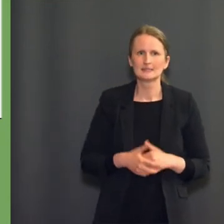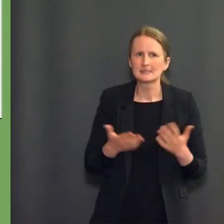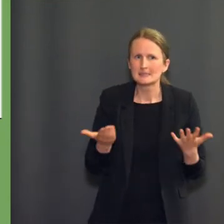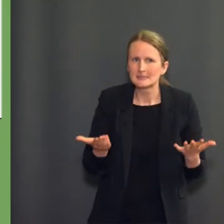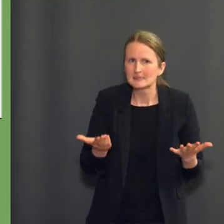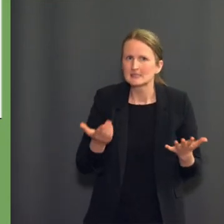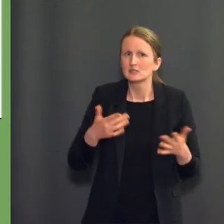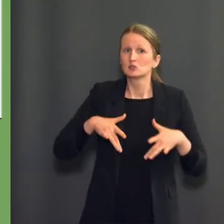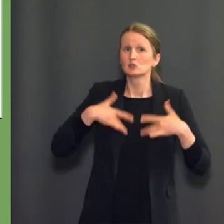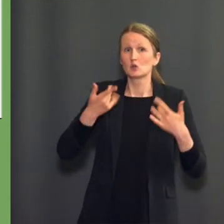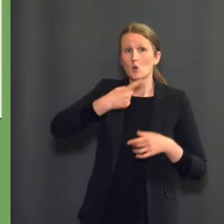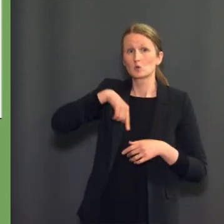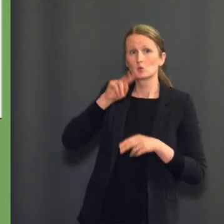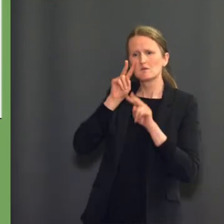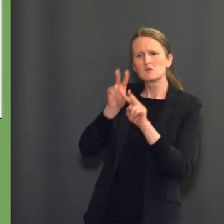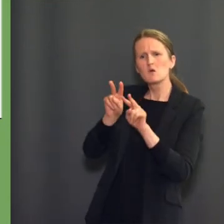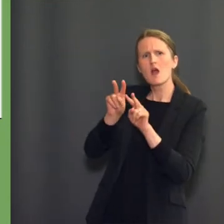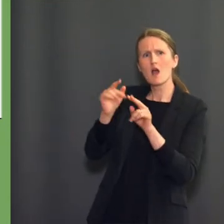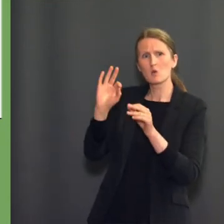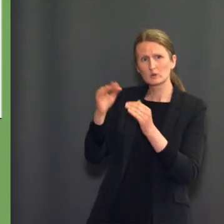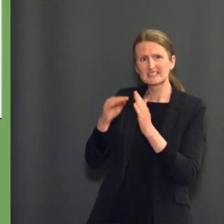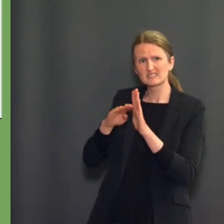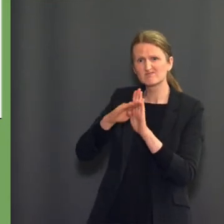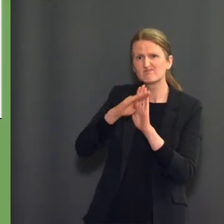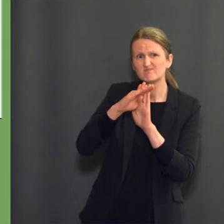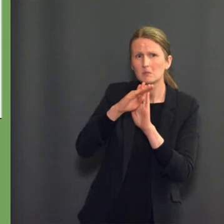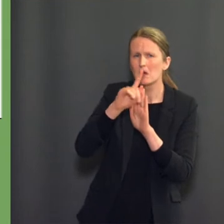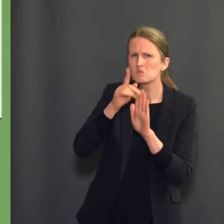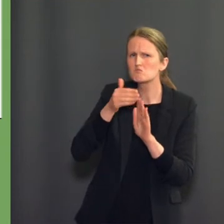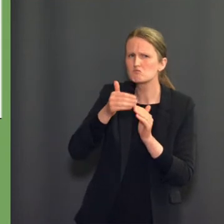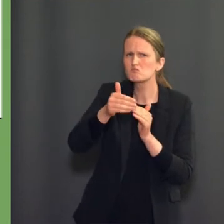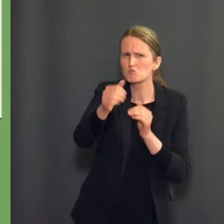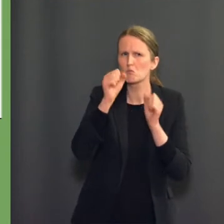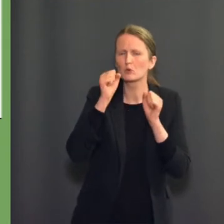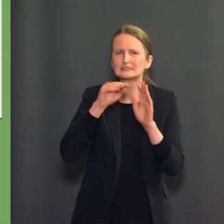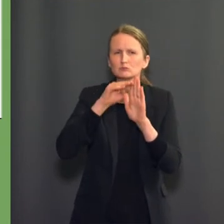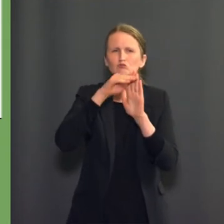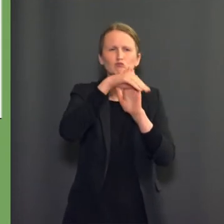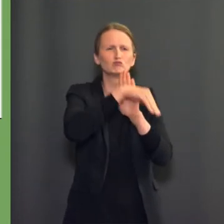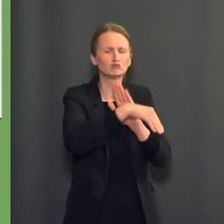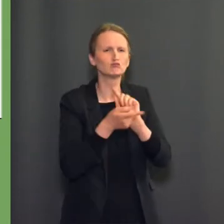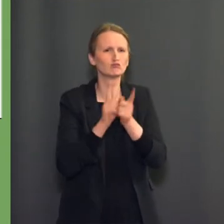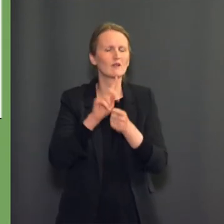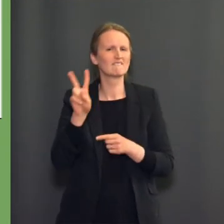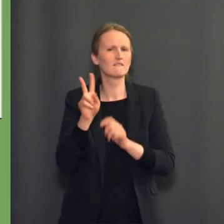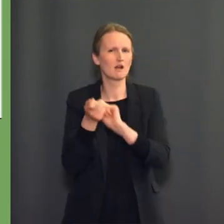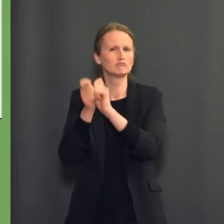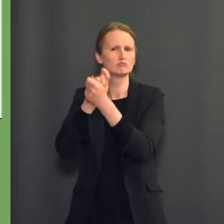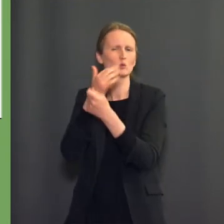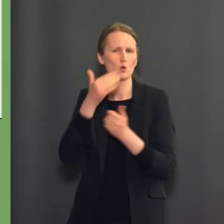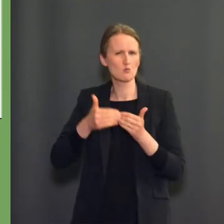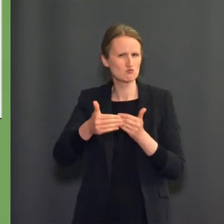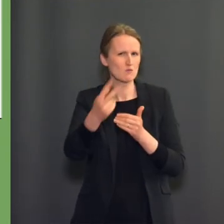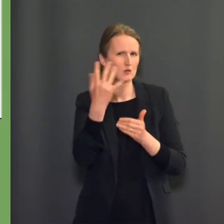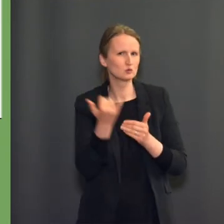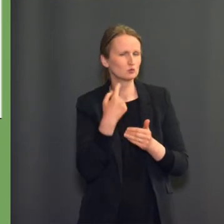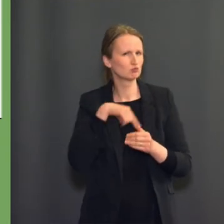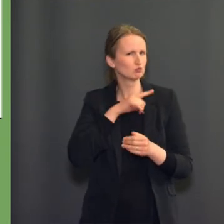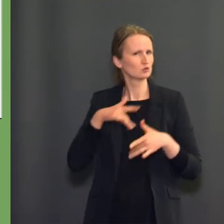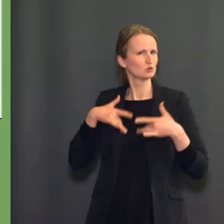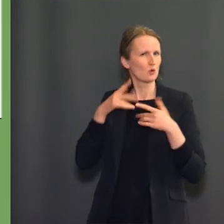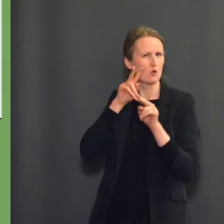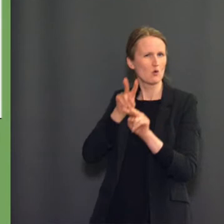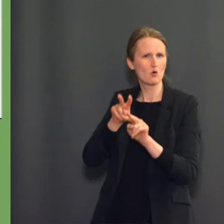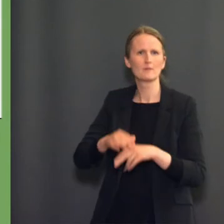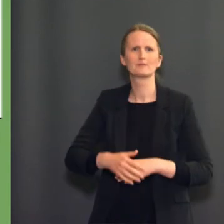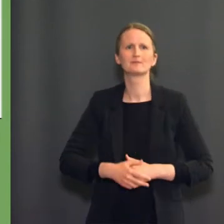les chiffres passent au vert dans quelques jours. les hospitalisations continuent